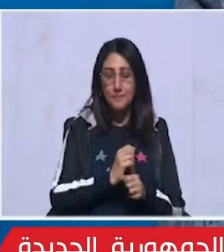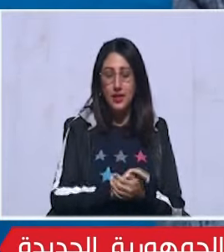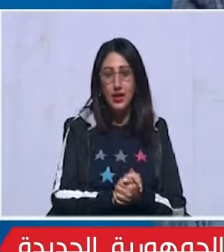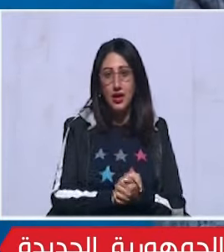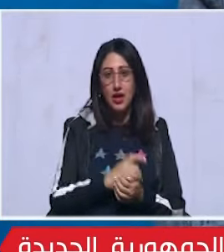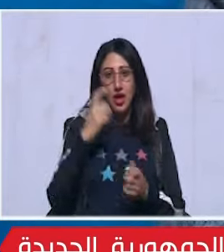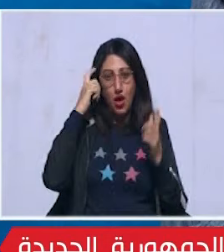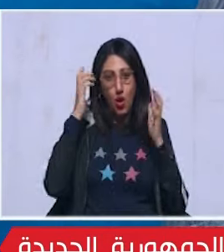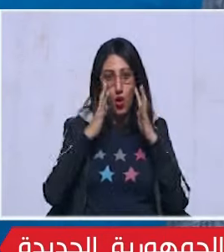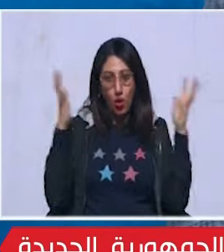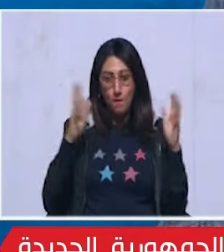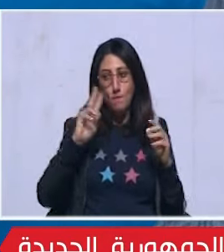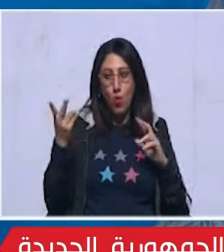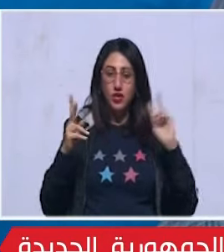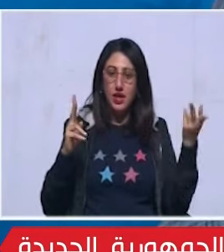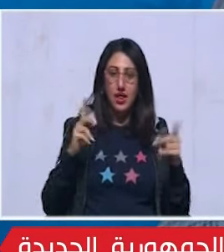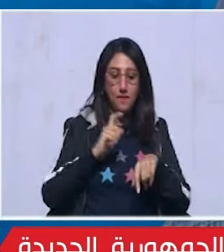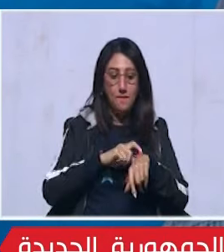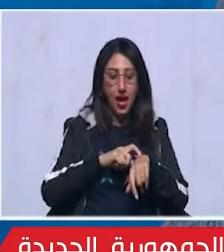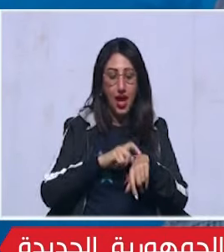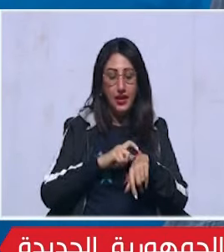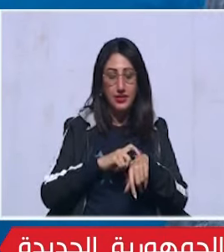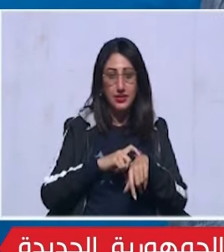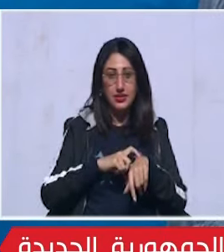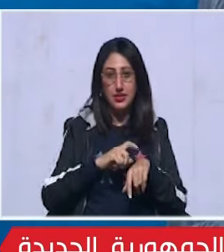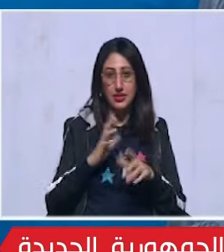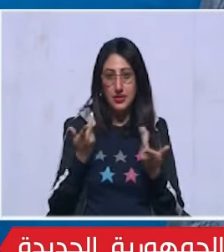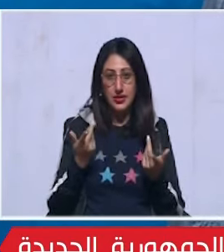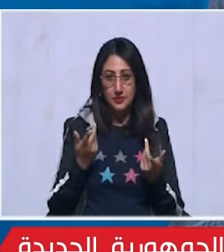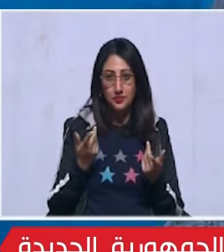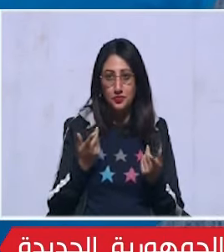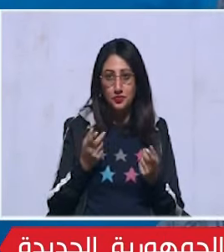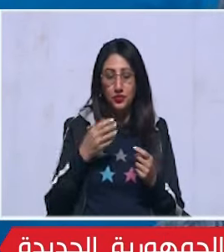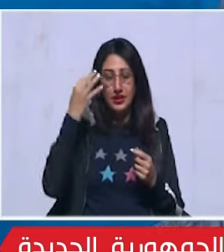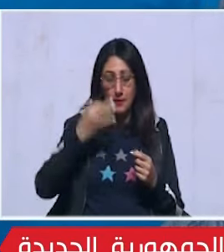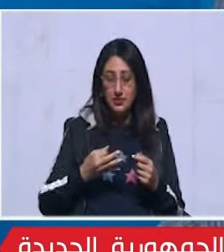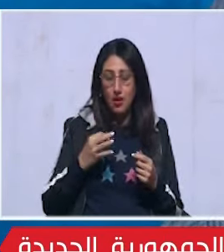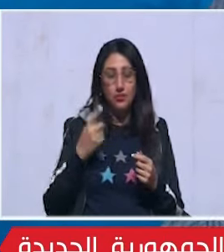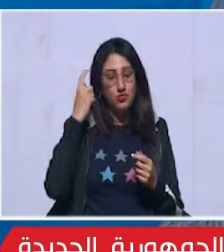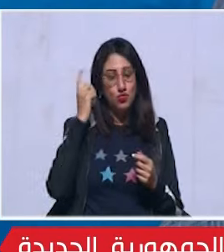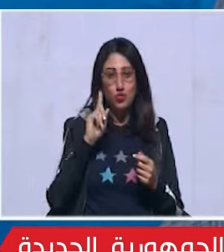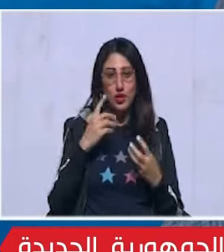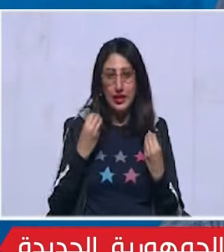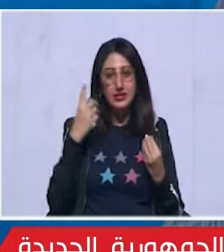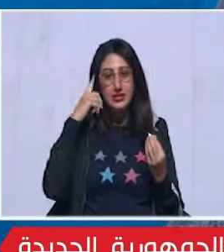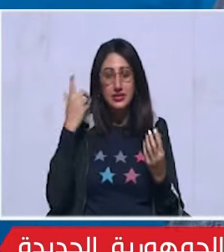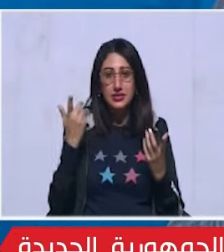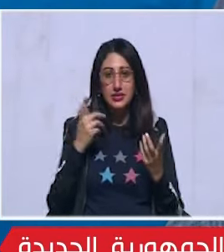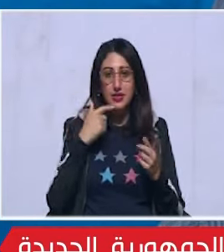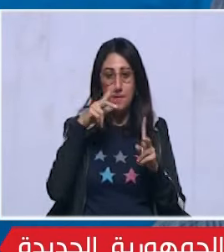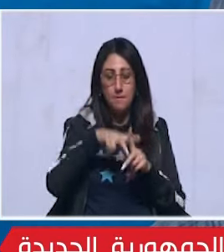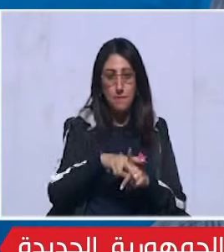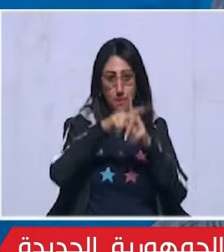اختلفوا في تحديد ا موعد وميقات ا الاسراء